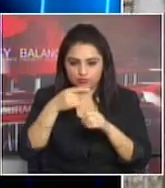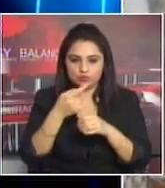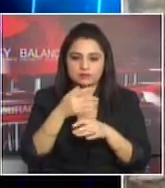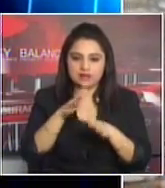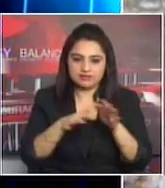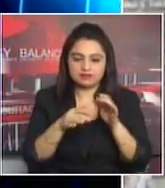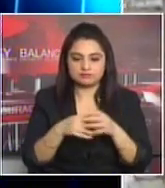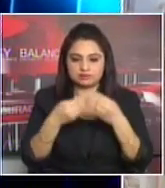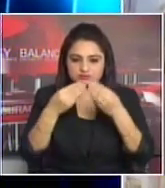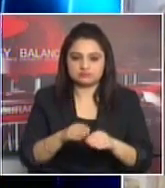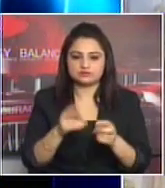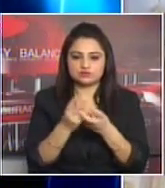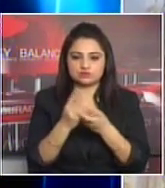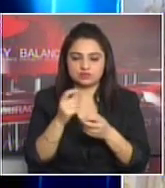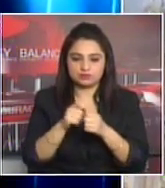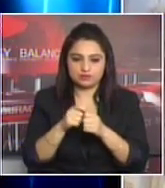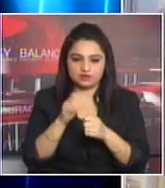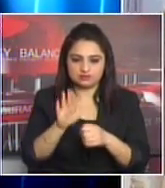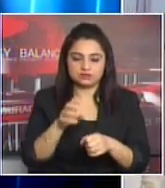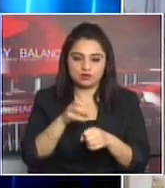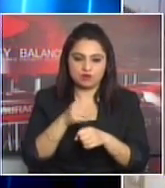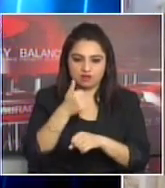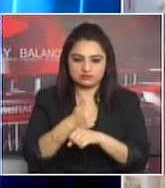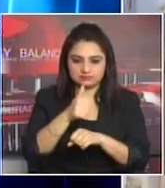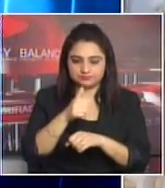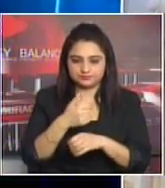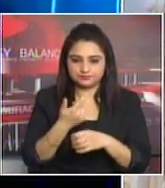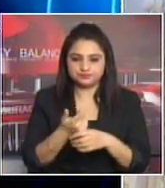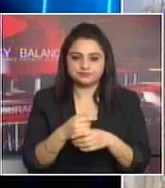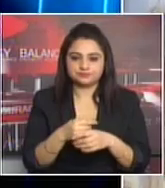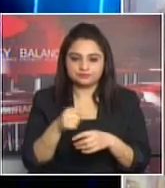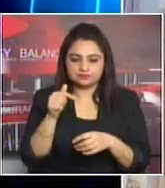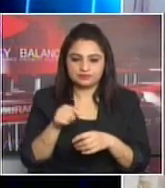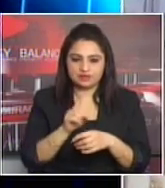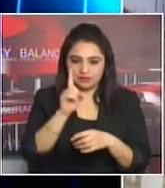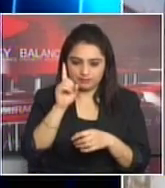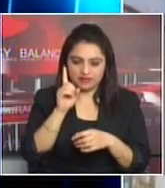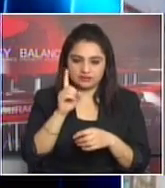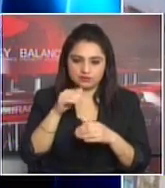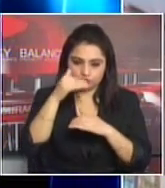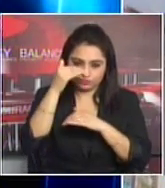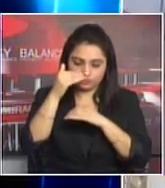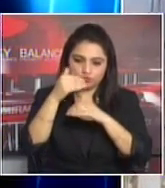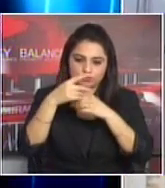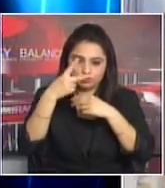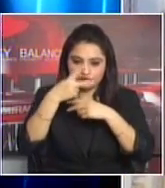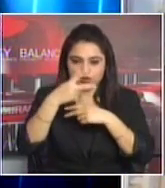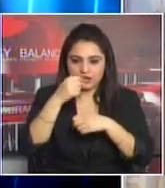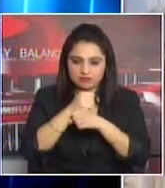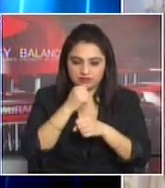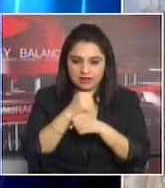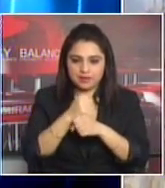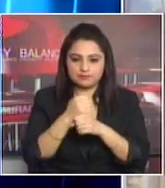भत्किने अवस्थामा पुगेको बताउँछन् वडा अध्यक्ष कृष्ण प्रसाद बरुवाल। त्यहाँ त माथिल्लो तलाको काम यो वर्ष हुनुपर्ने हो,